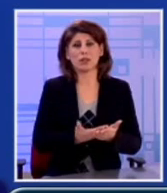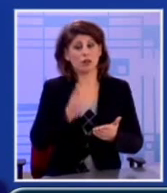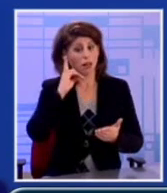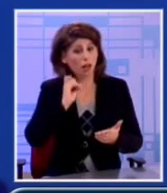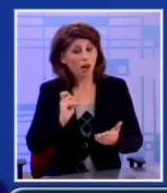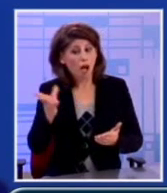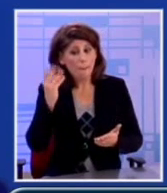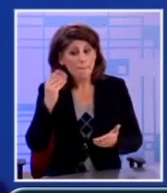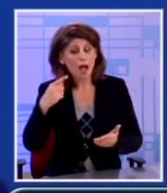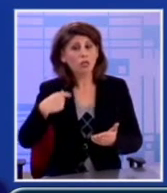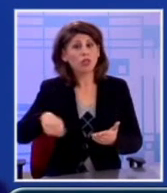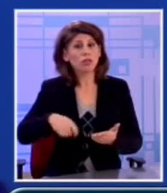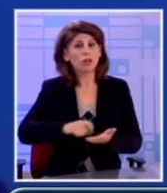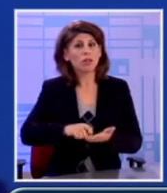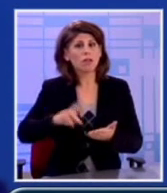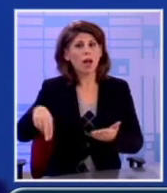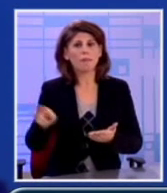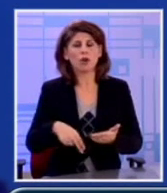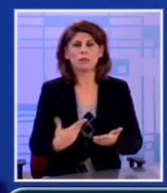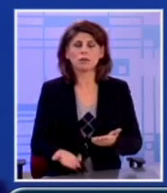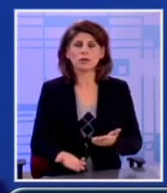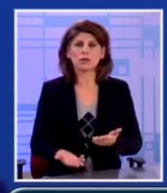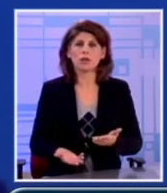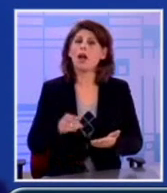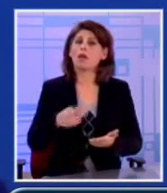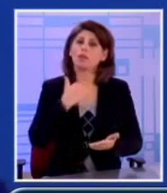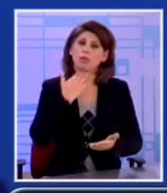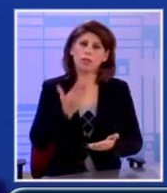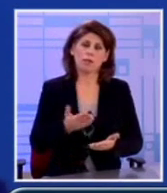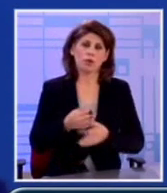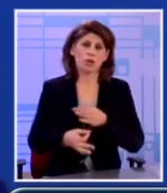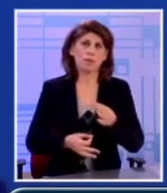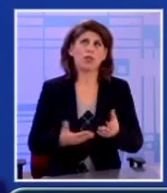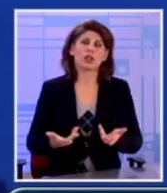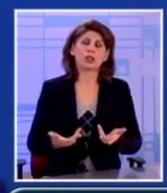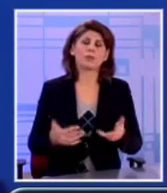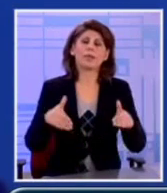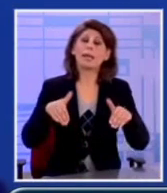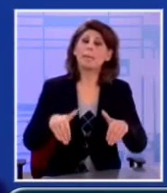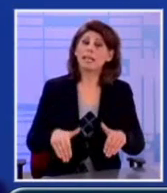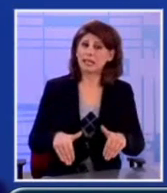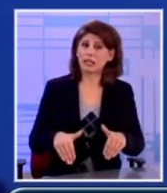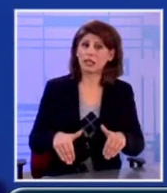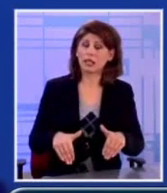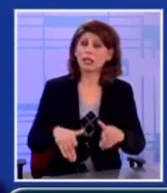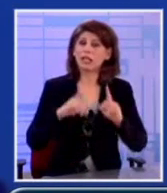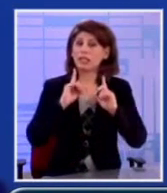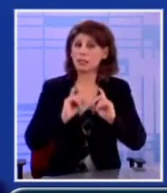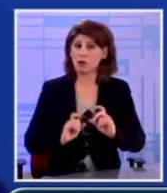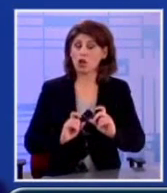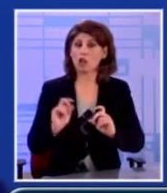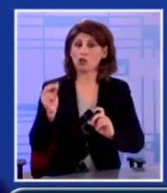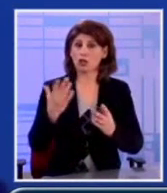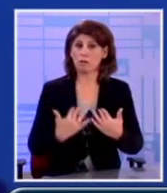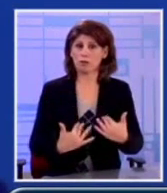γνώσης δικογραφιών που απερίφθησαν. Αυτό δεν μπορεί να υποθεί ότι υπηρετεί την υποχρέωση της